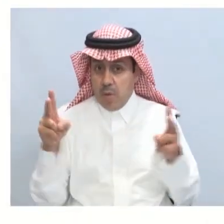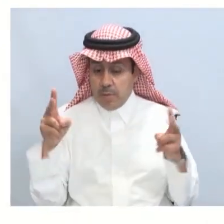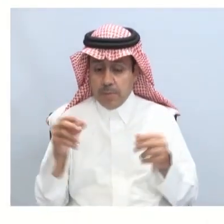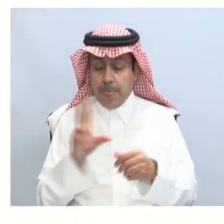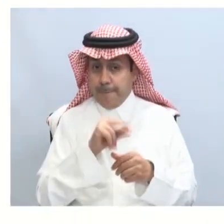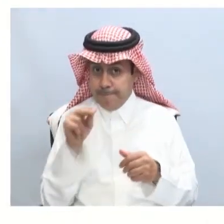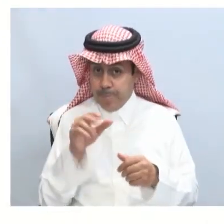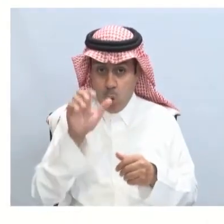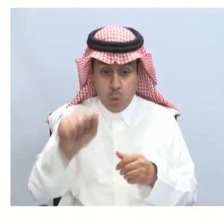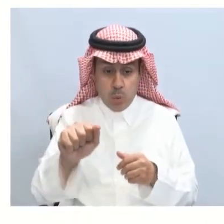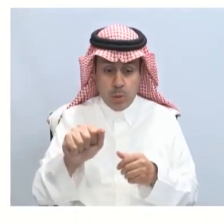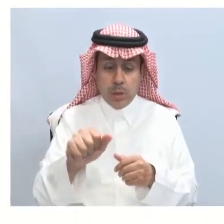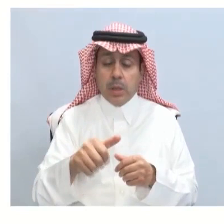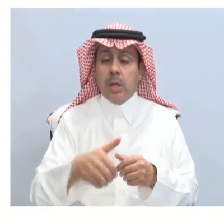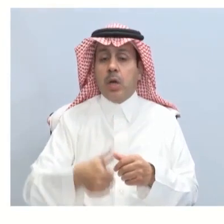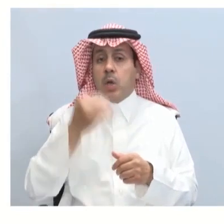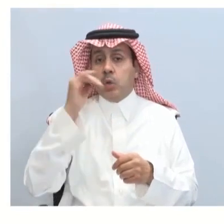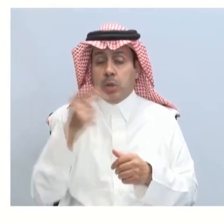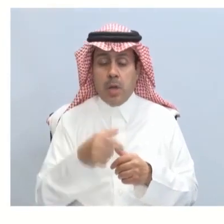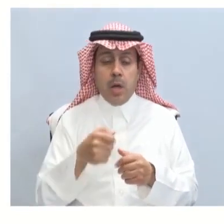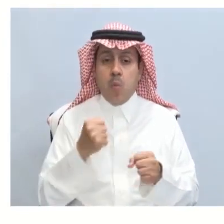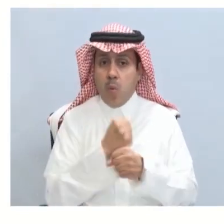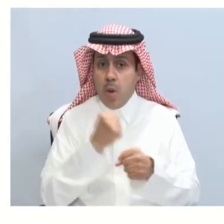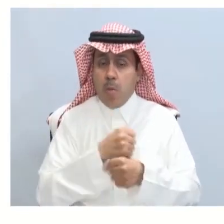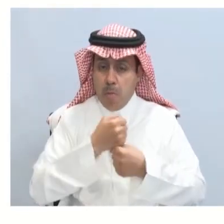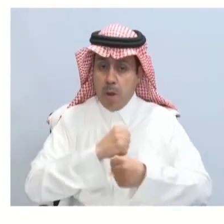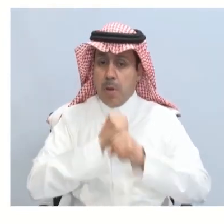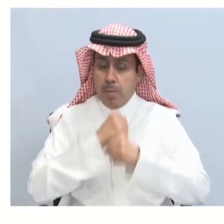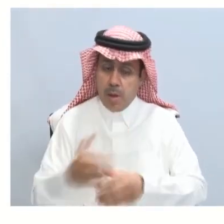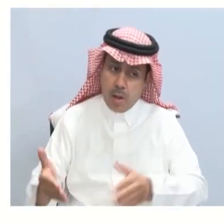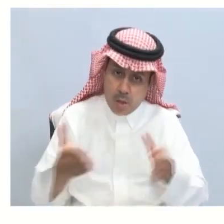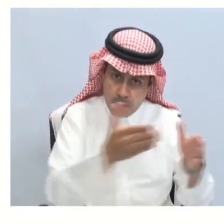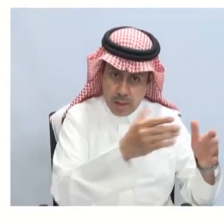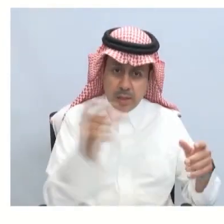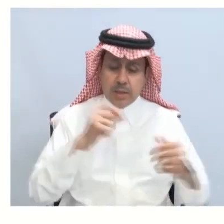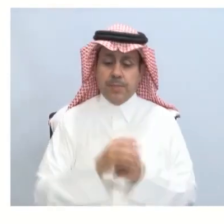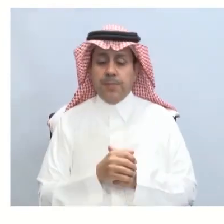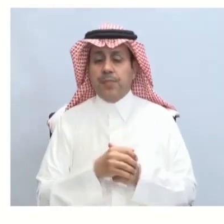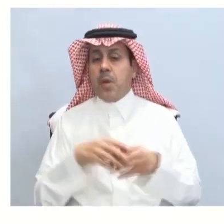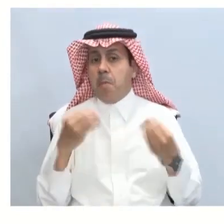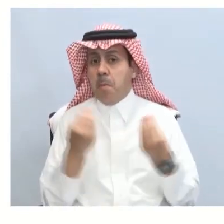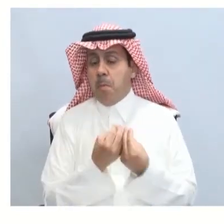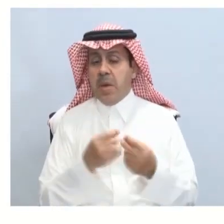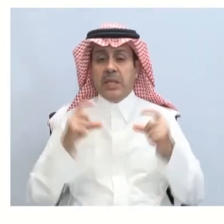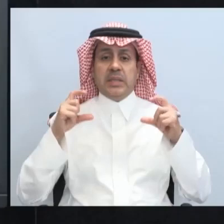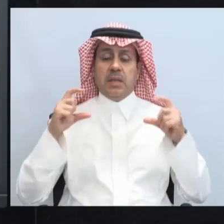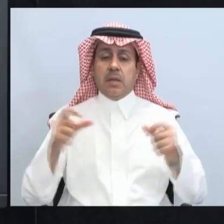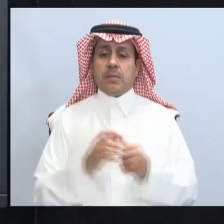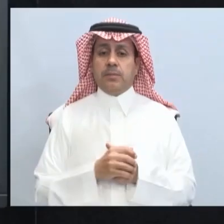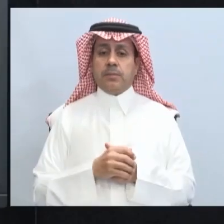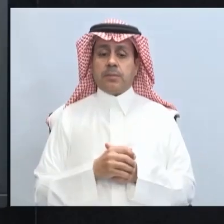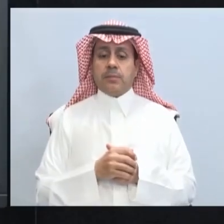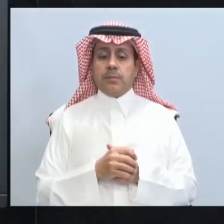وضح بعضا من حقوق الاجراء والعمال التي حث عليها الاسلام مع الاستدلال على ذلك من